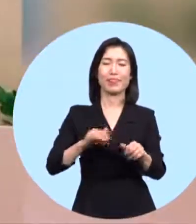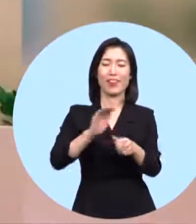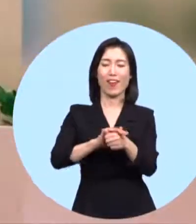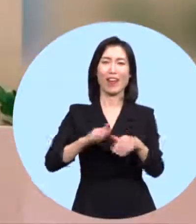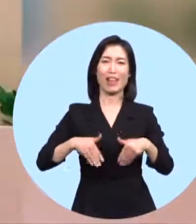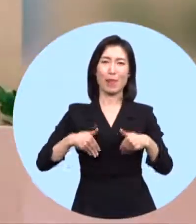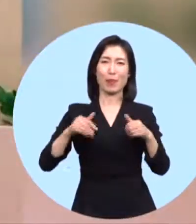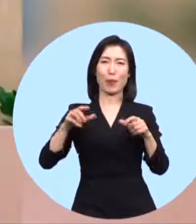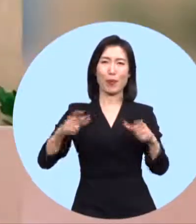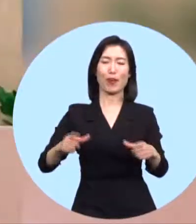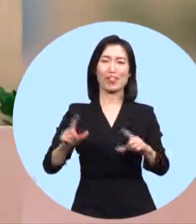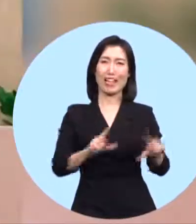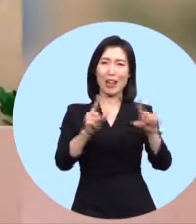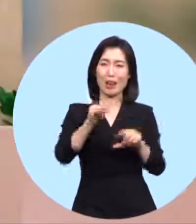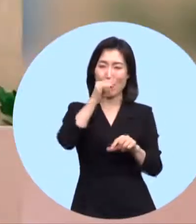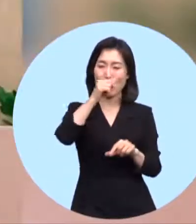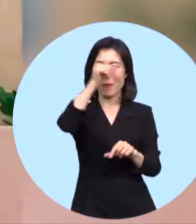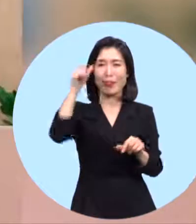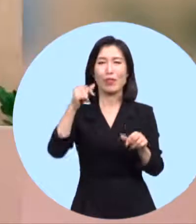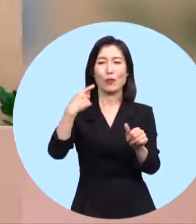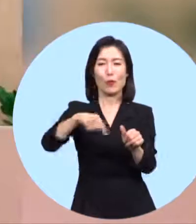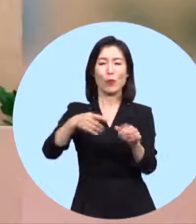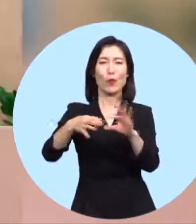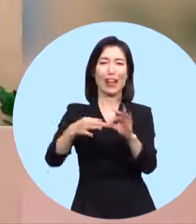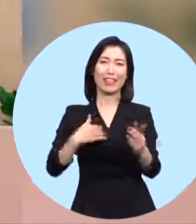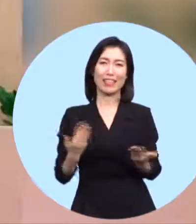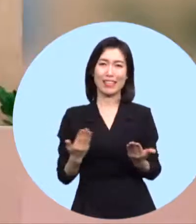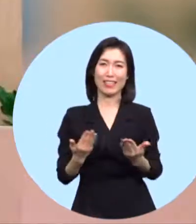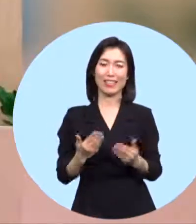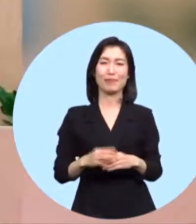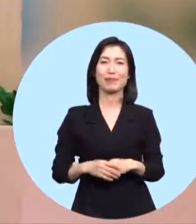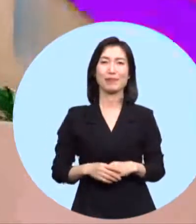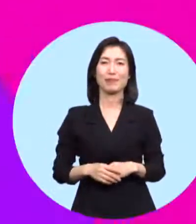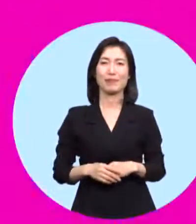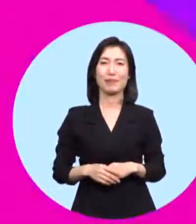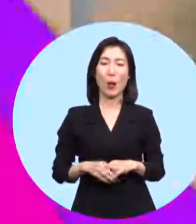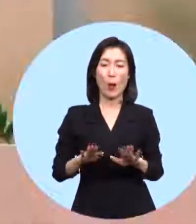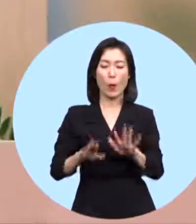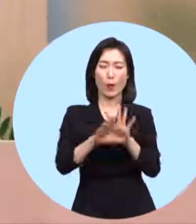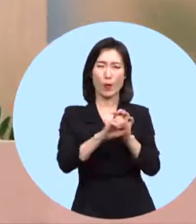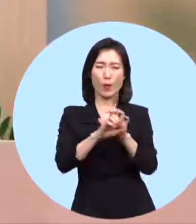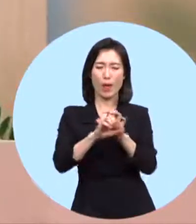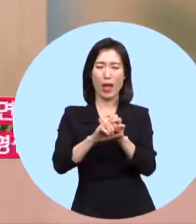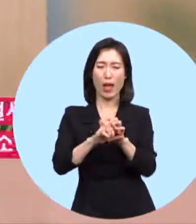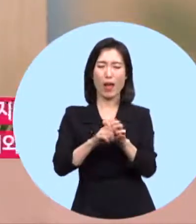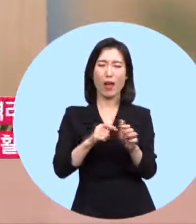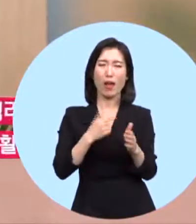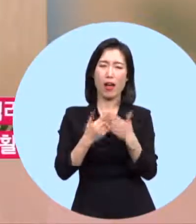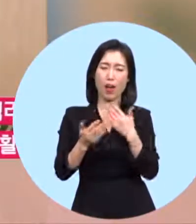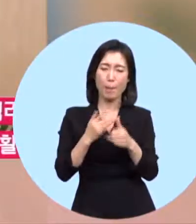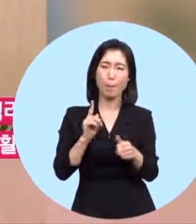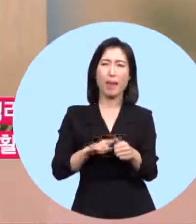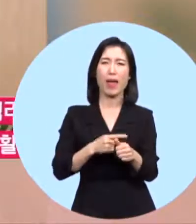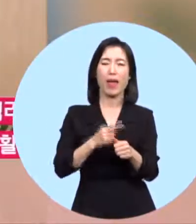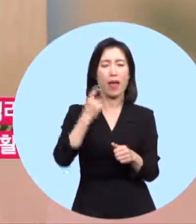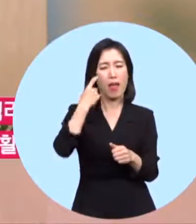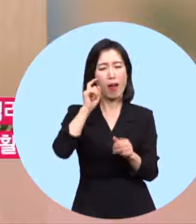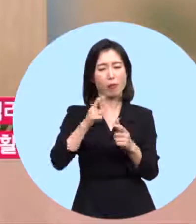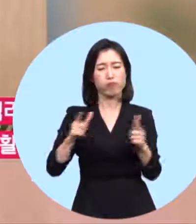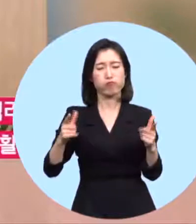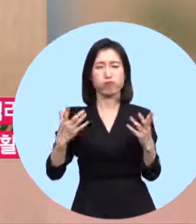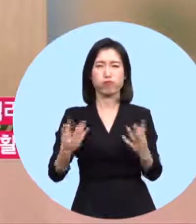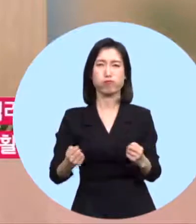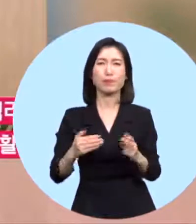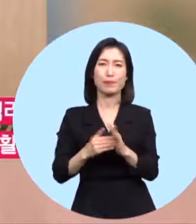저는 경상남도에 살고 있고 평생교육과 관련된 일을 하고 있습니다. 이번 코로나를 겪으면서 많은 생각을